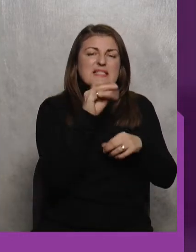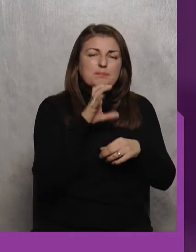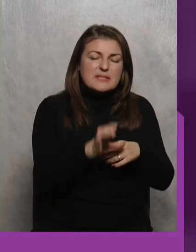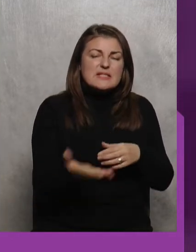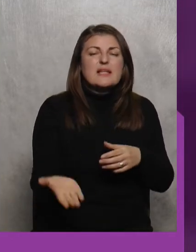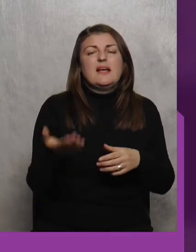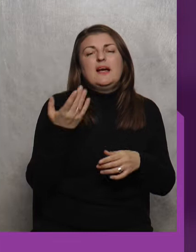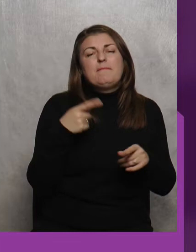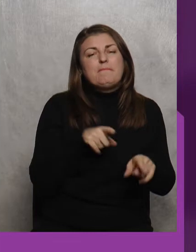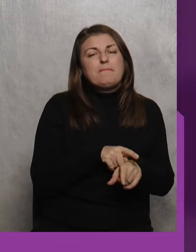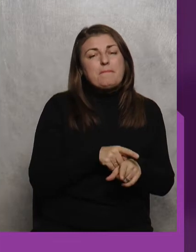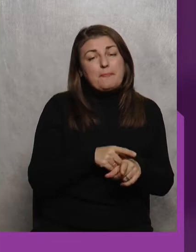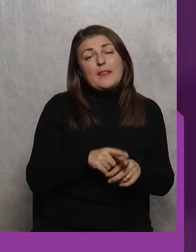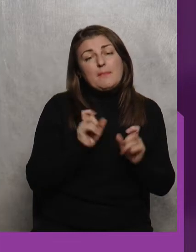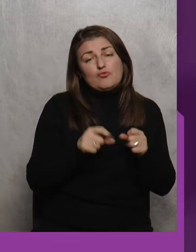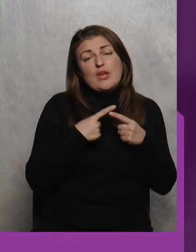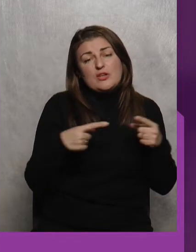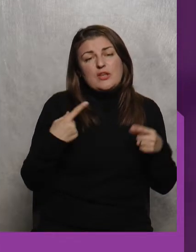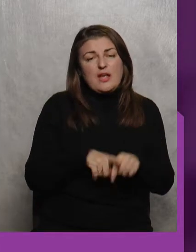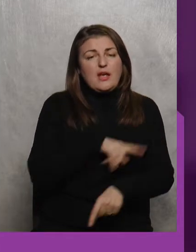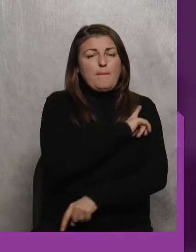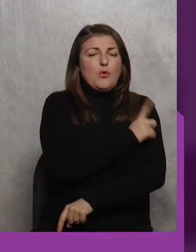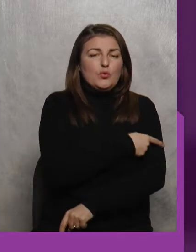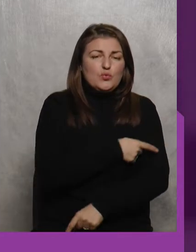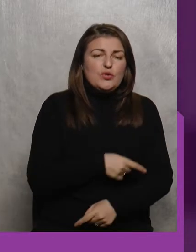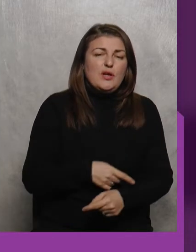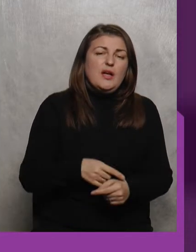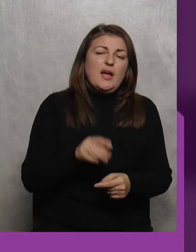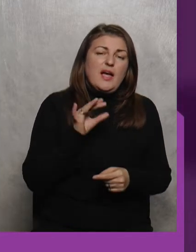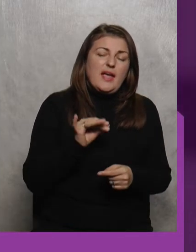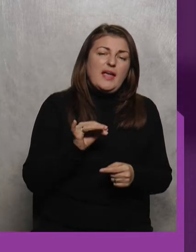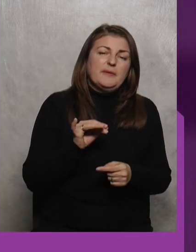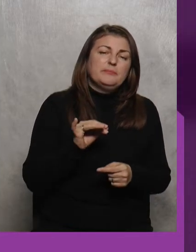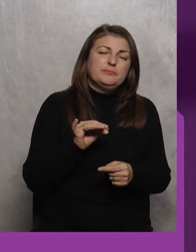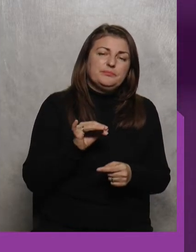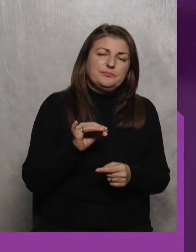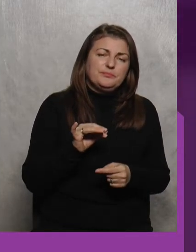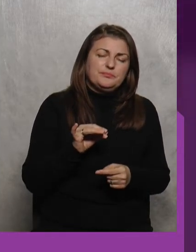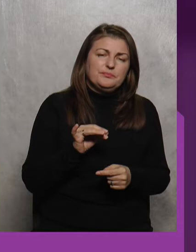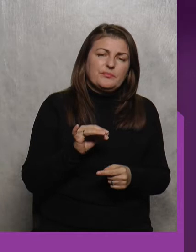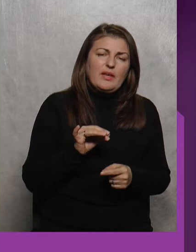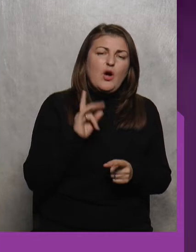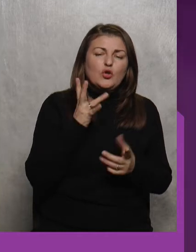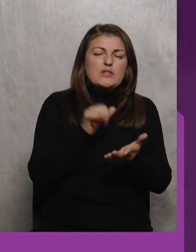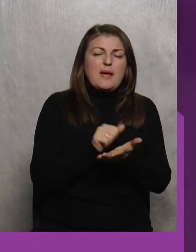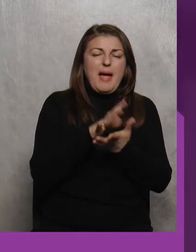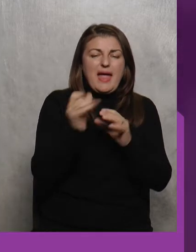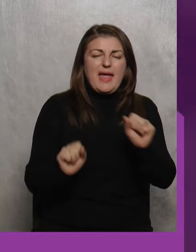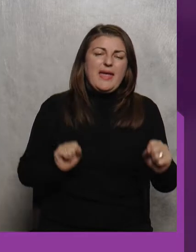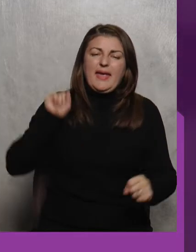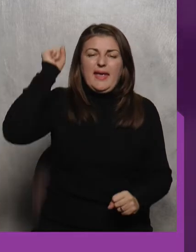кидання і так, ну, інші такі потужні. Ну, гірівики приходять, хто гірями